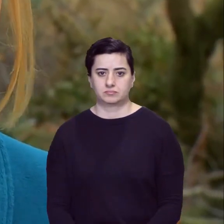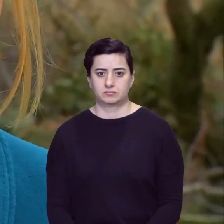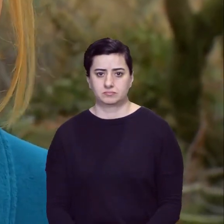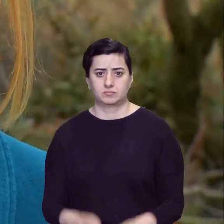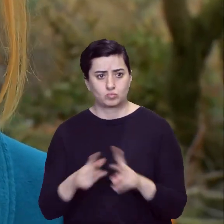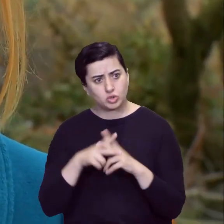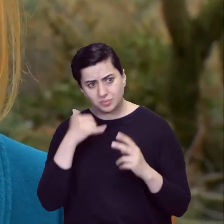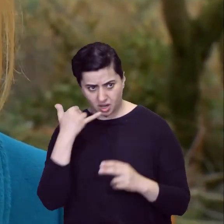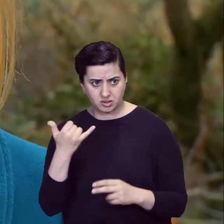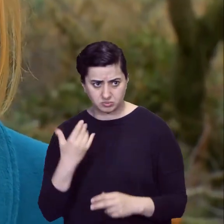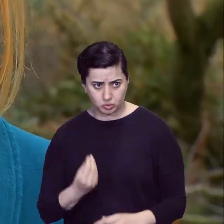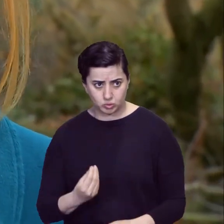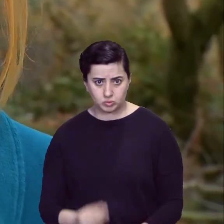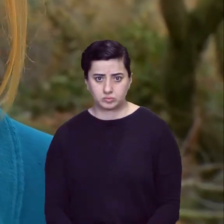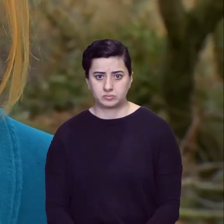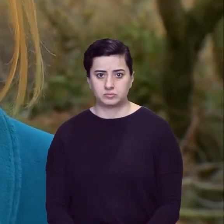Polisi mi arasam acaba?